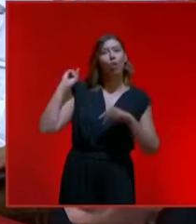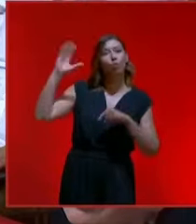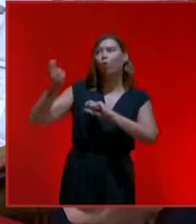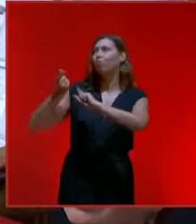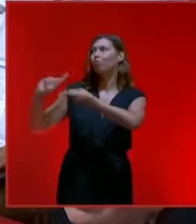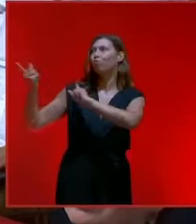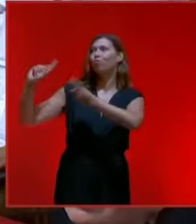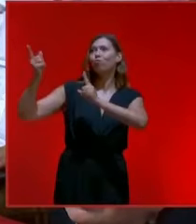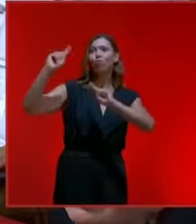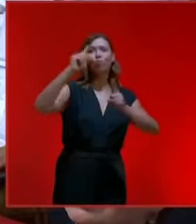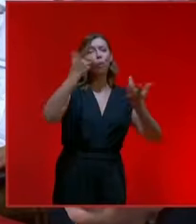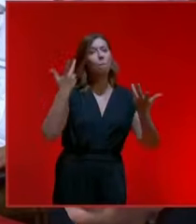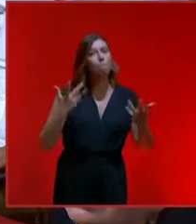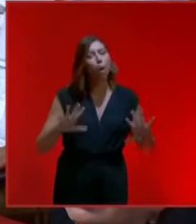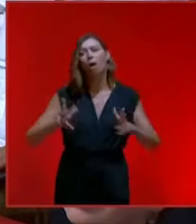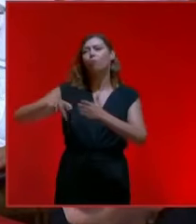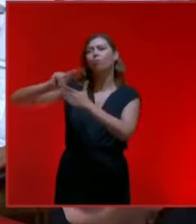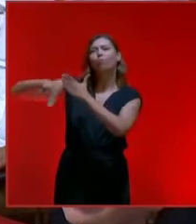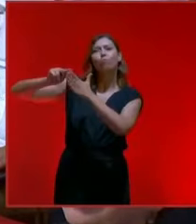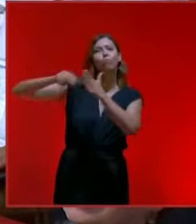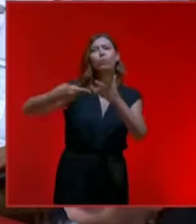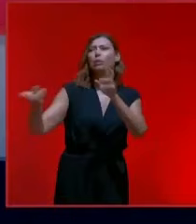χώρες της περιοχής, με τη συνάντηση των χωρών του Νότου.